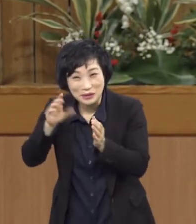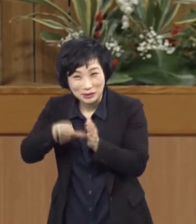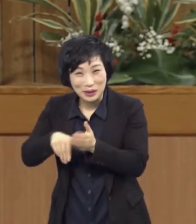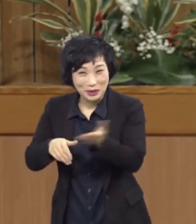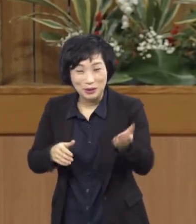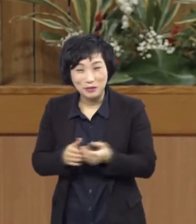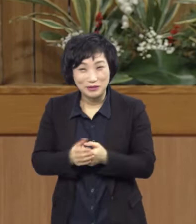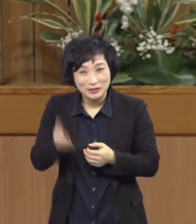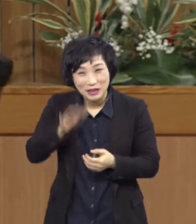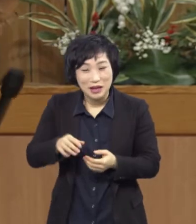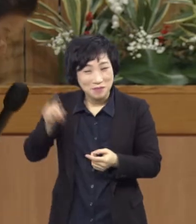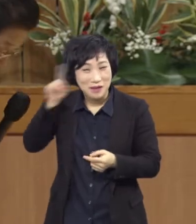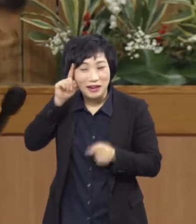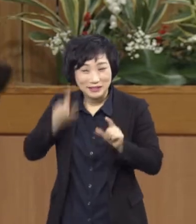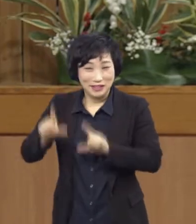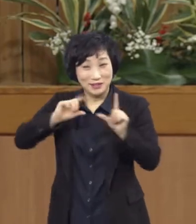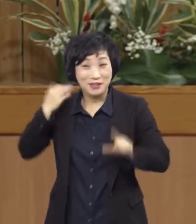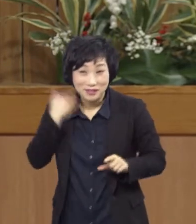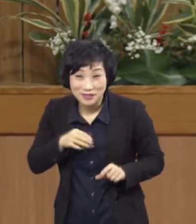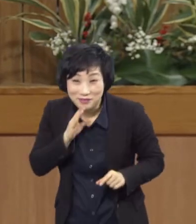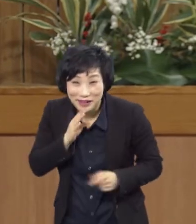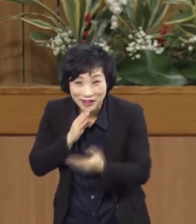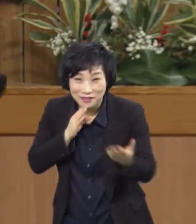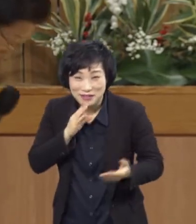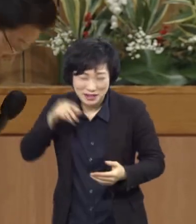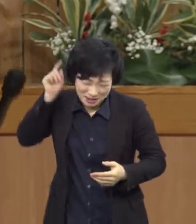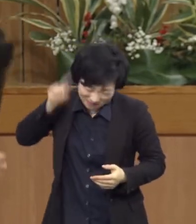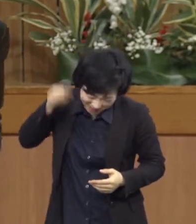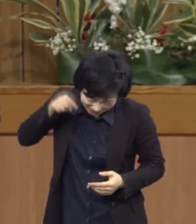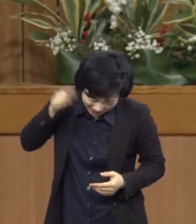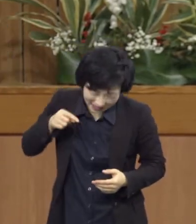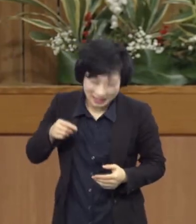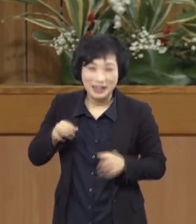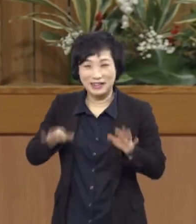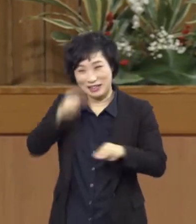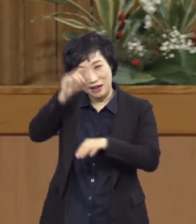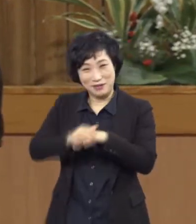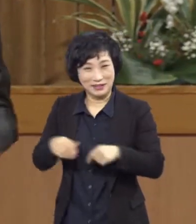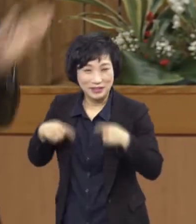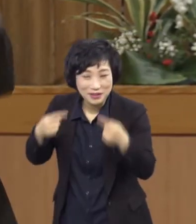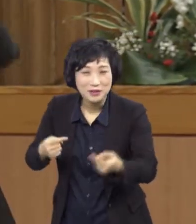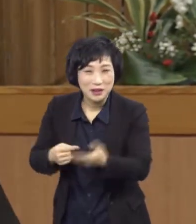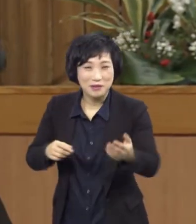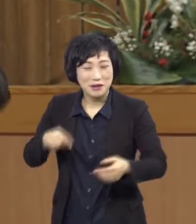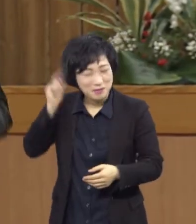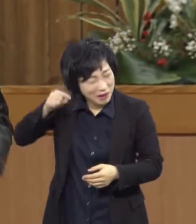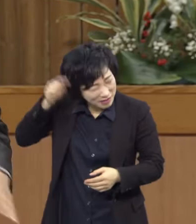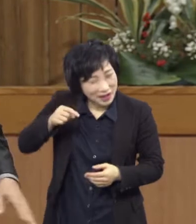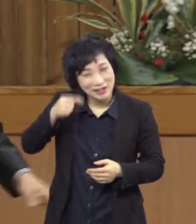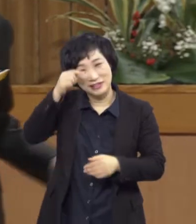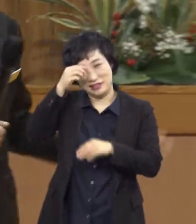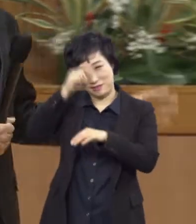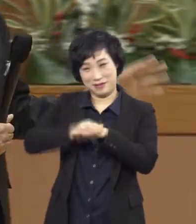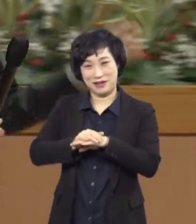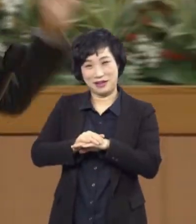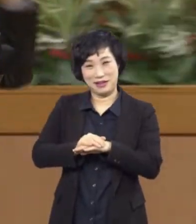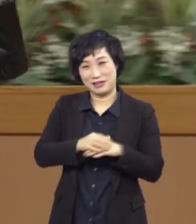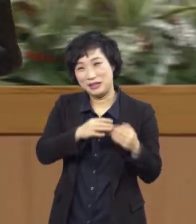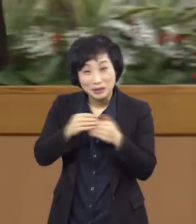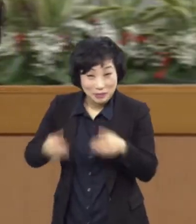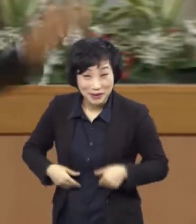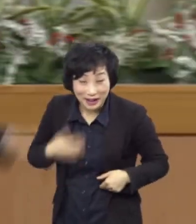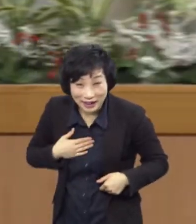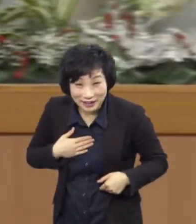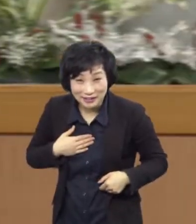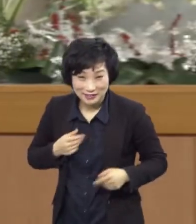삽니다. 매일 듣고 매일 인도해 줘야 합니다. 그냥 살 길이 없습니다. 그래서